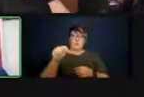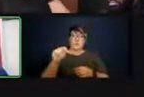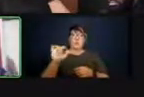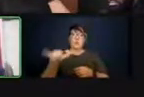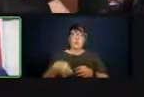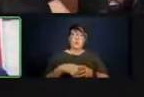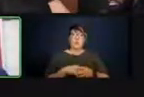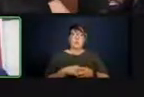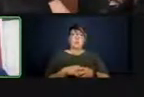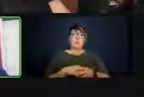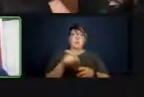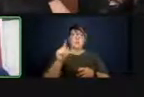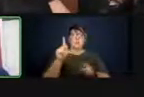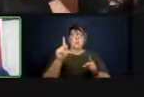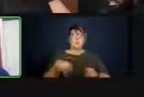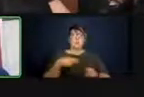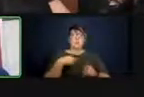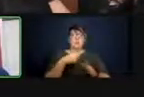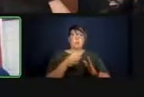yaliyotengwa.